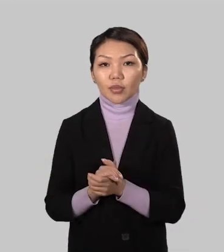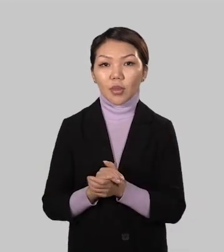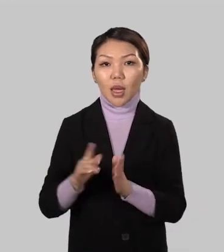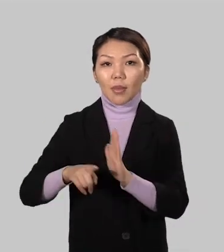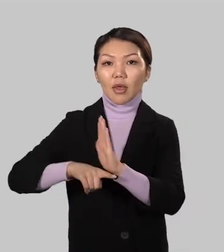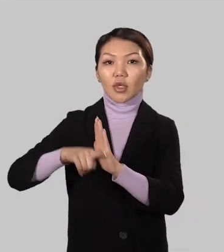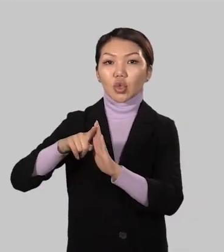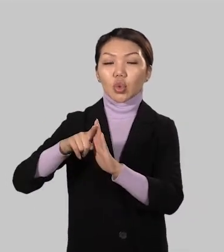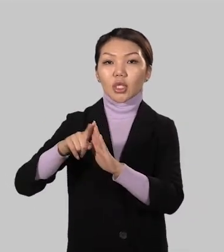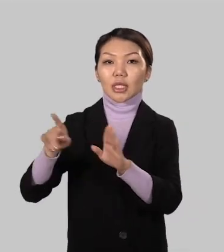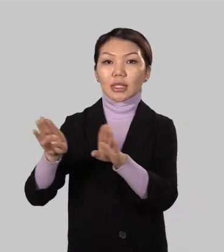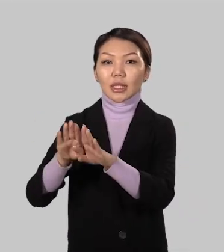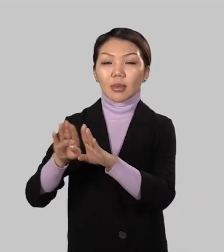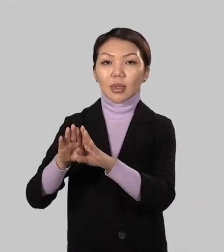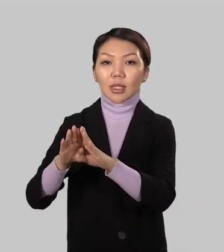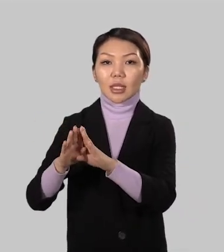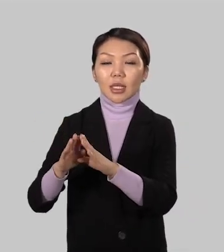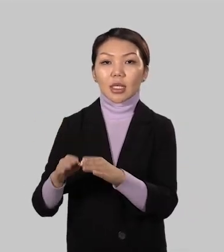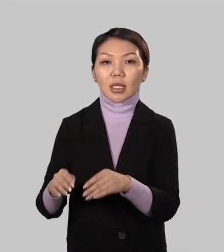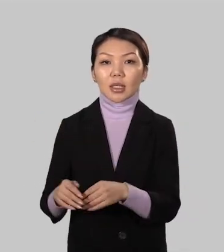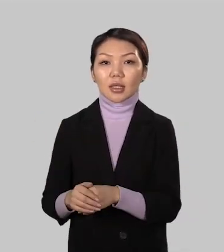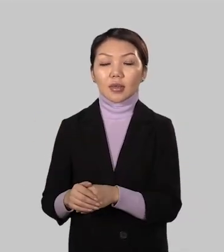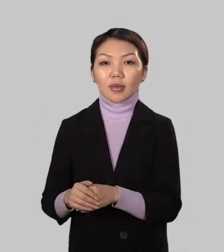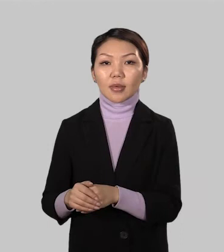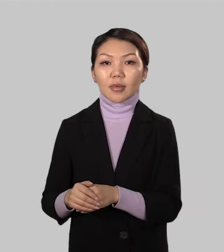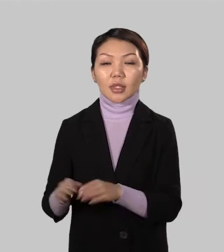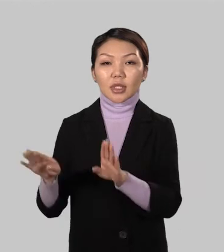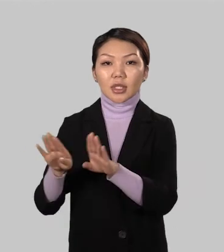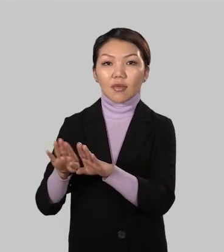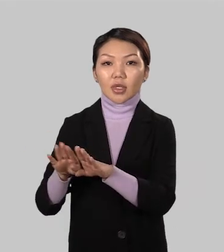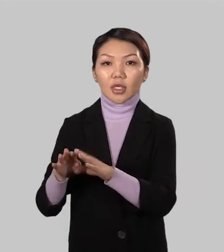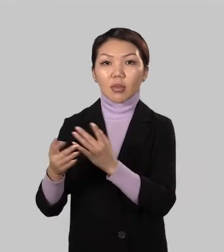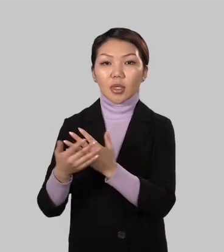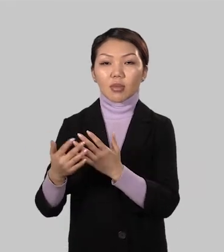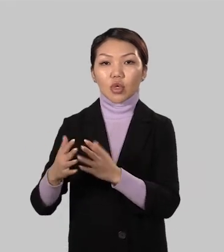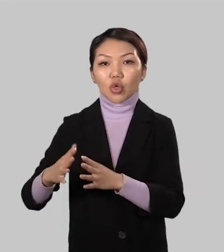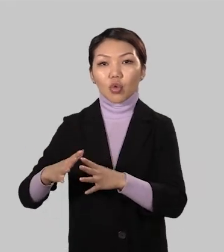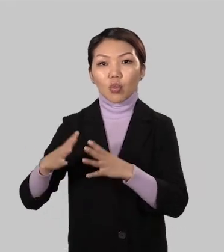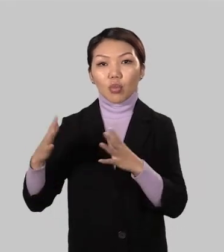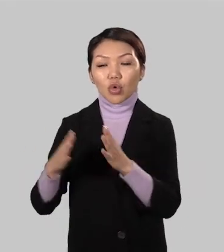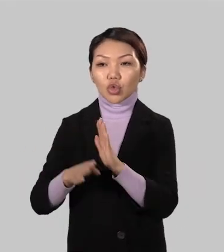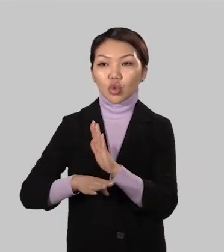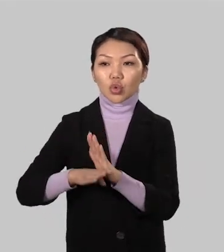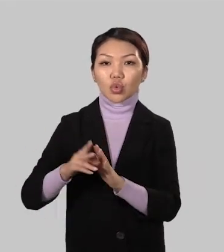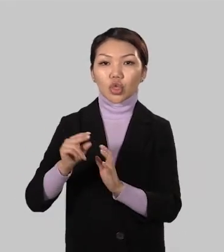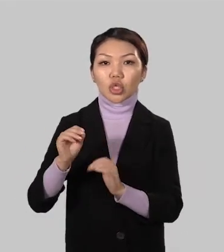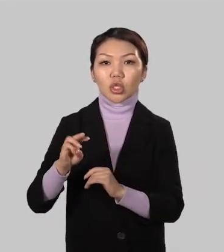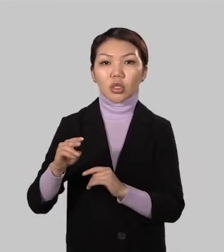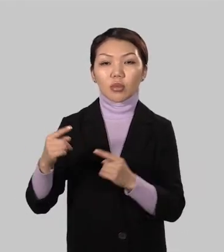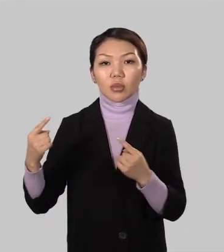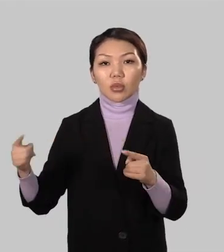превосходная степень сравнения предмет превосходит остальные предметы по какому-либо признаку